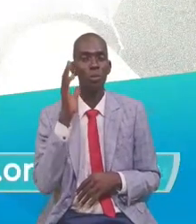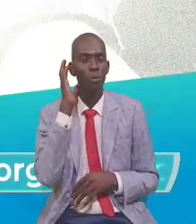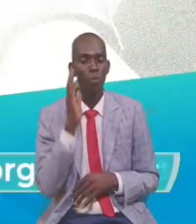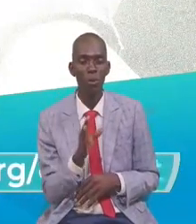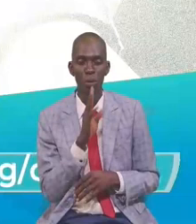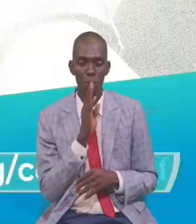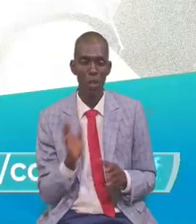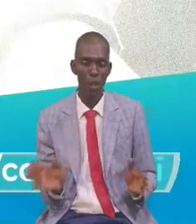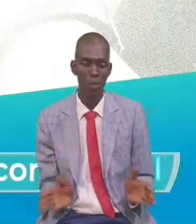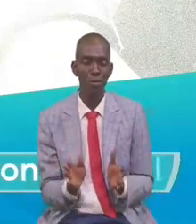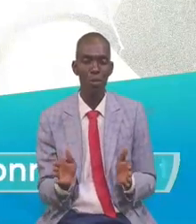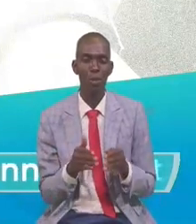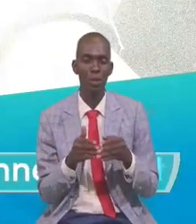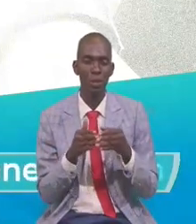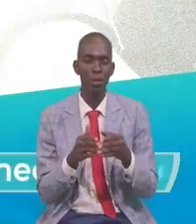dans nos